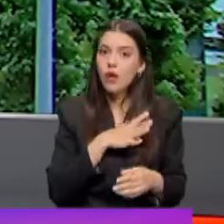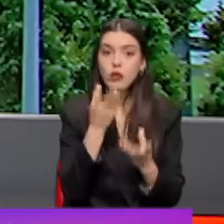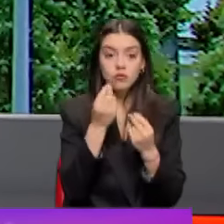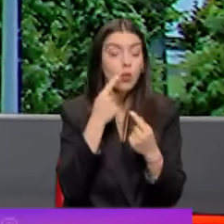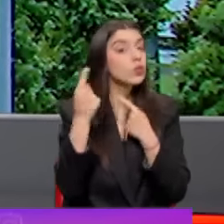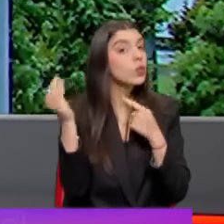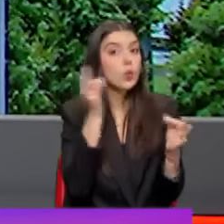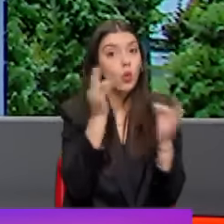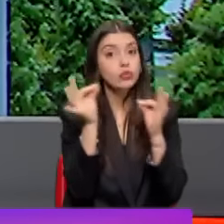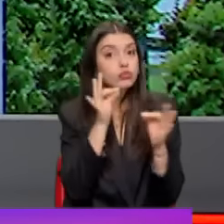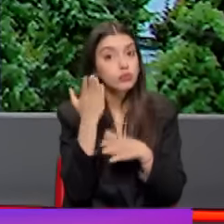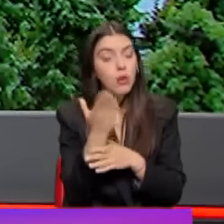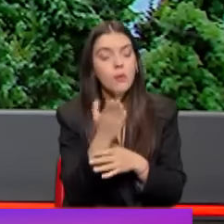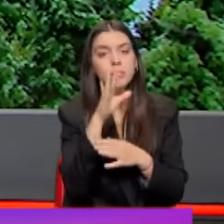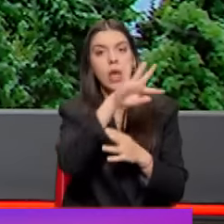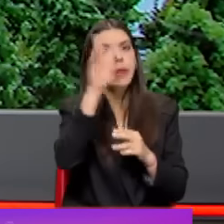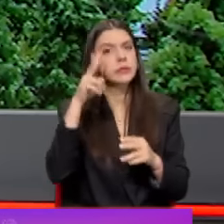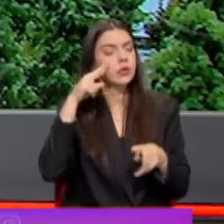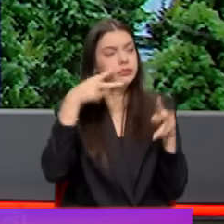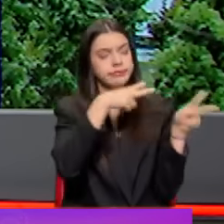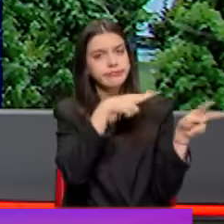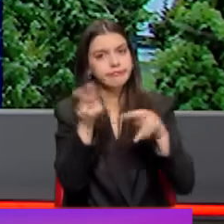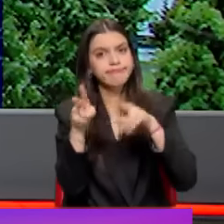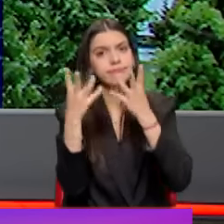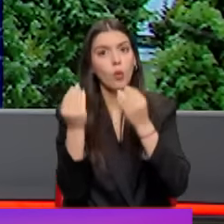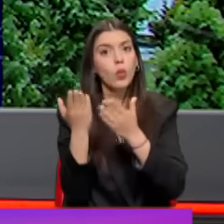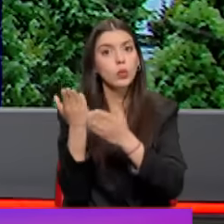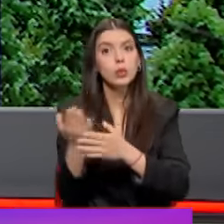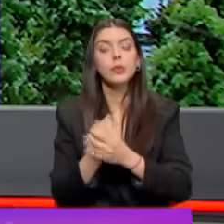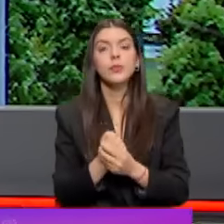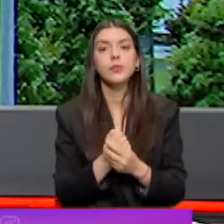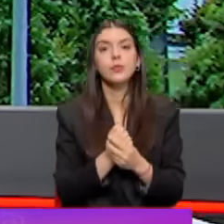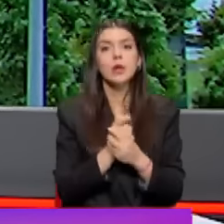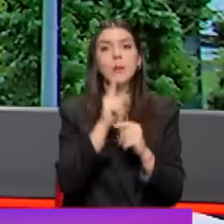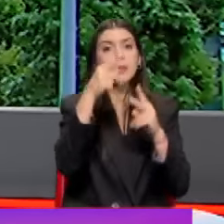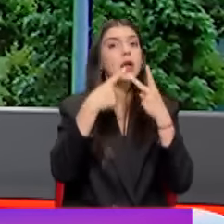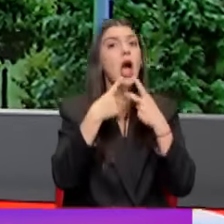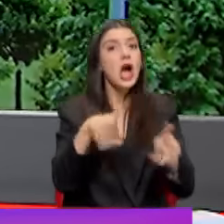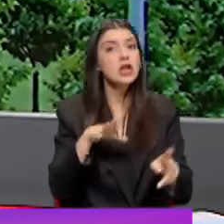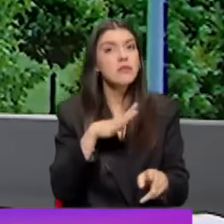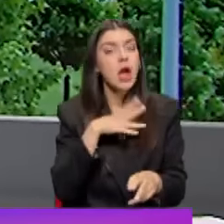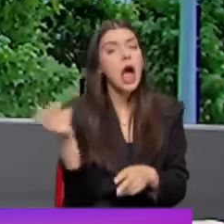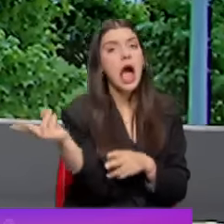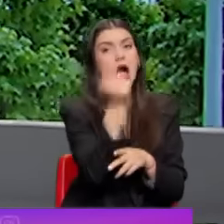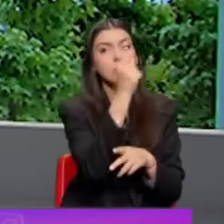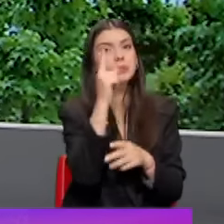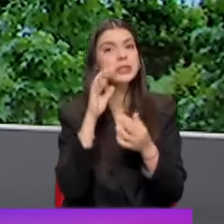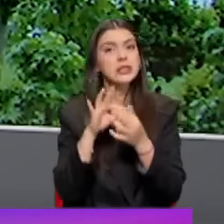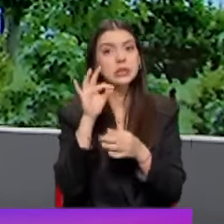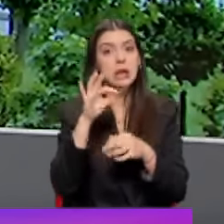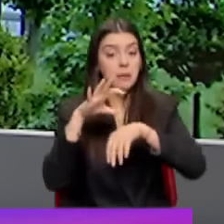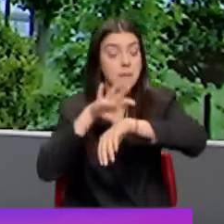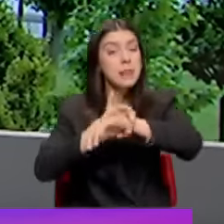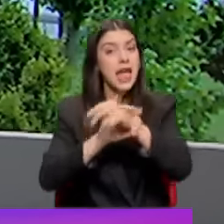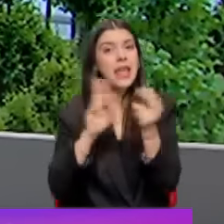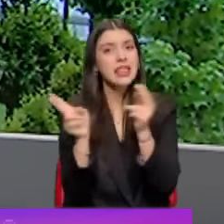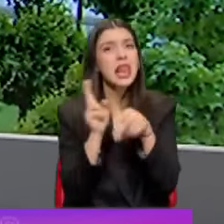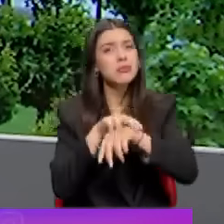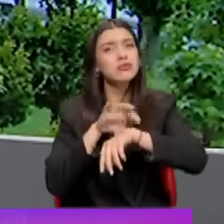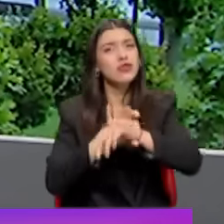dolaşıyor Dolayısıyla gözler onların üzerinde biliyorsunuz firari de bir gizli tanığım var bileğindeki kelepçe ile nasıl Firar